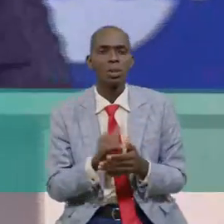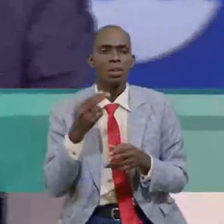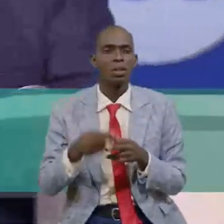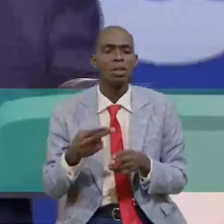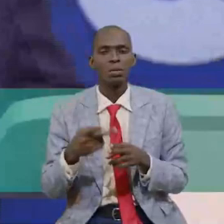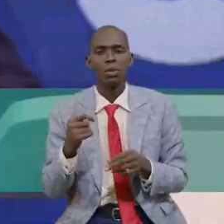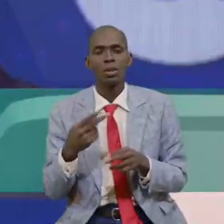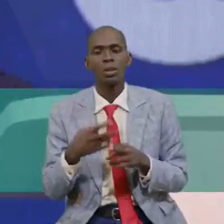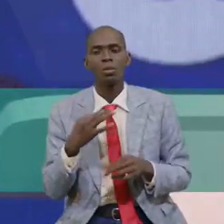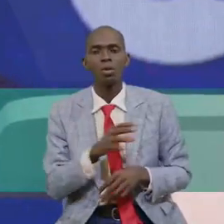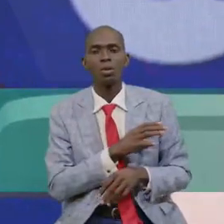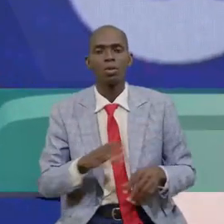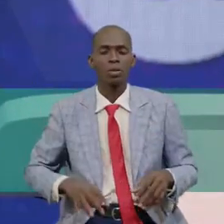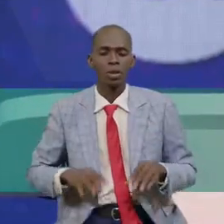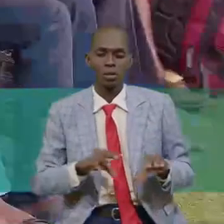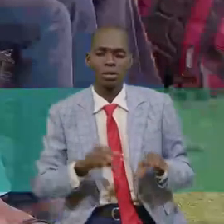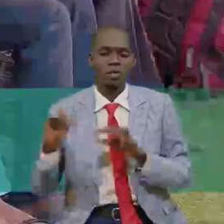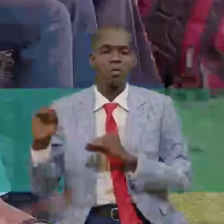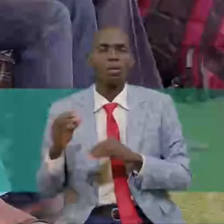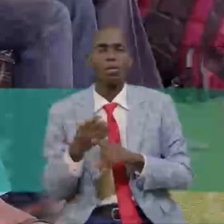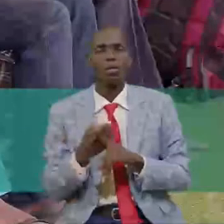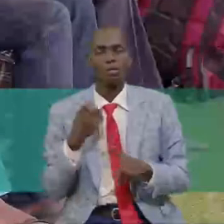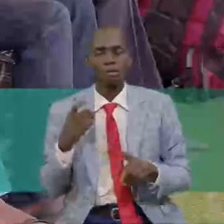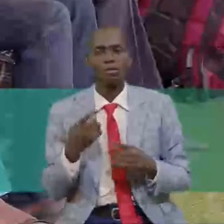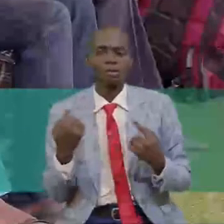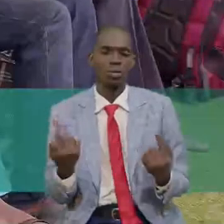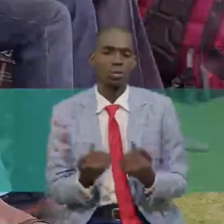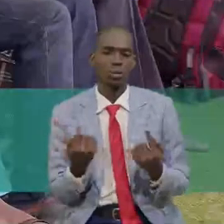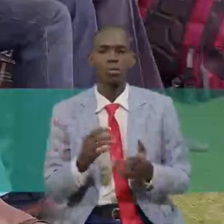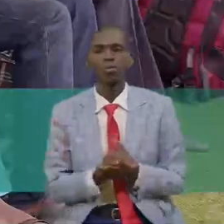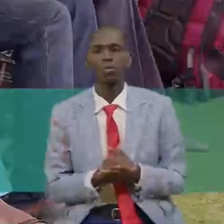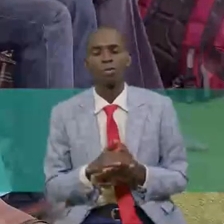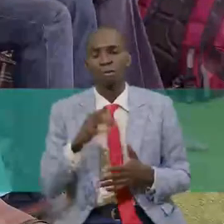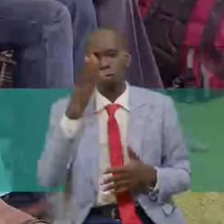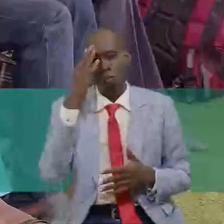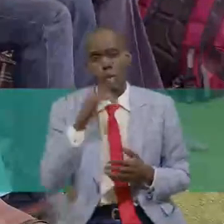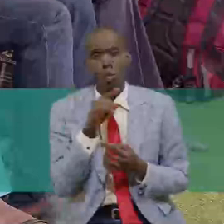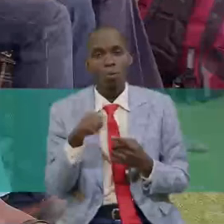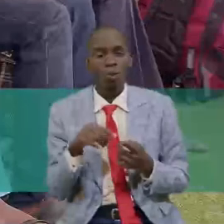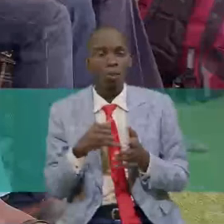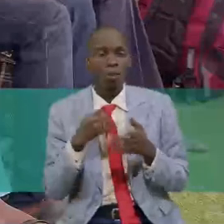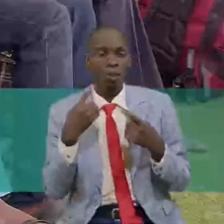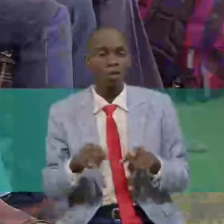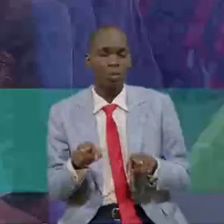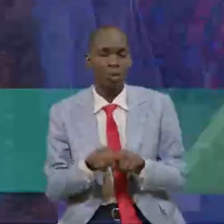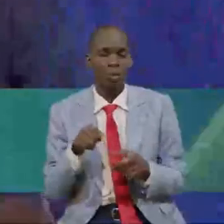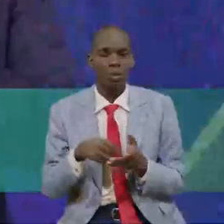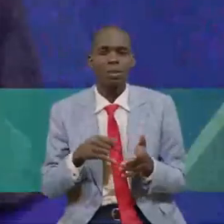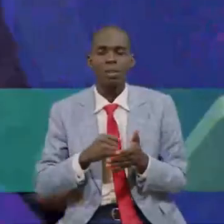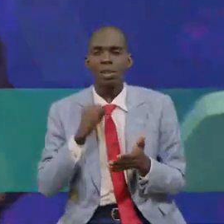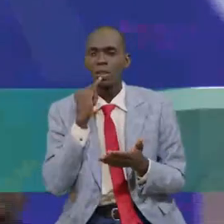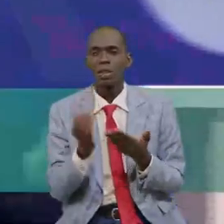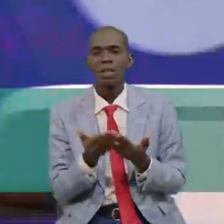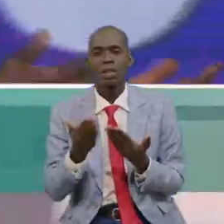qu'il s'éloigne de l'iniquité. Vous savez, quand c'est pas la grâce, c'est facile